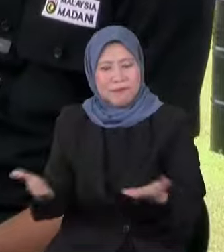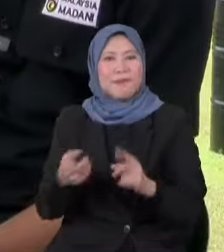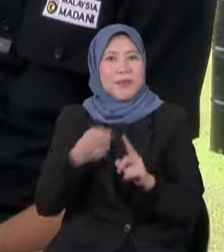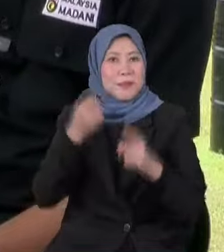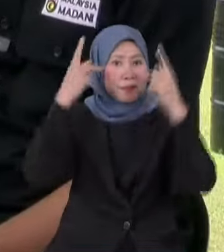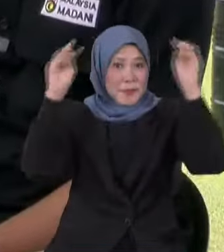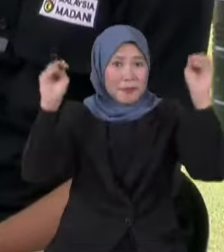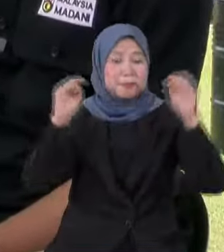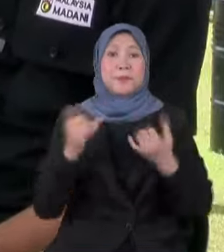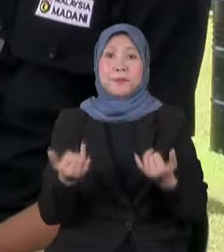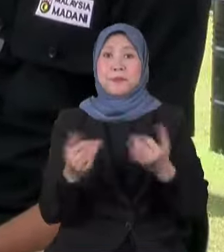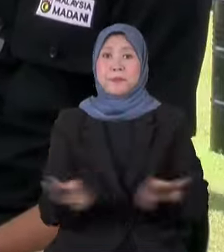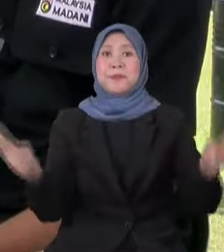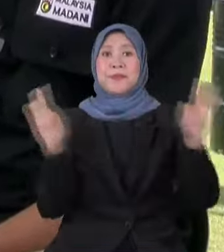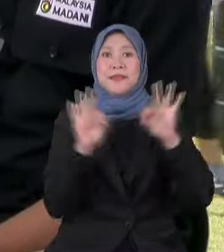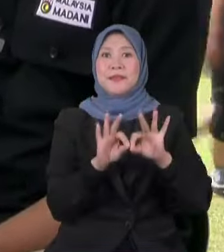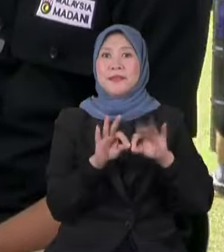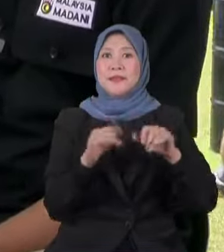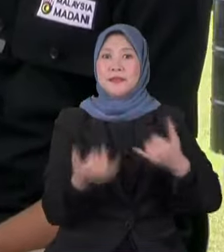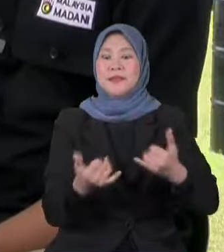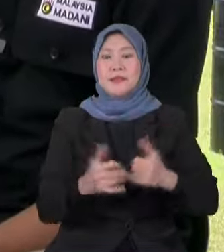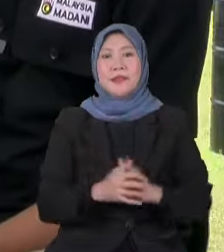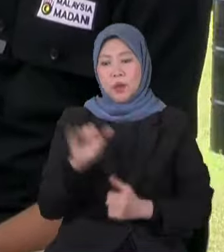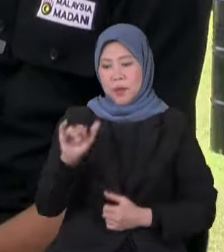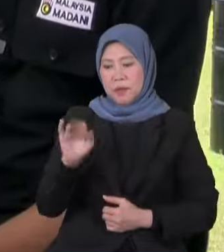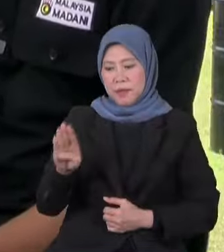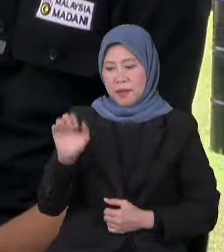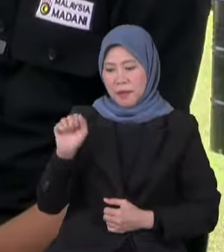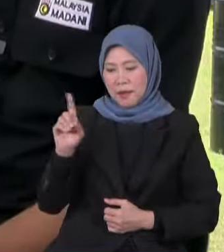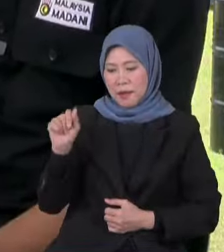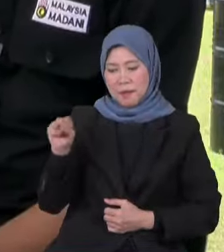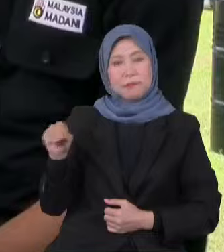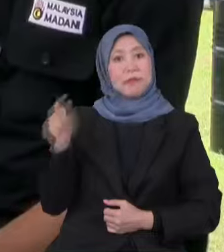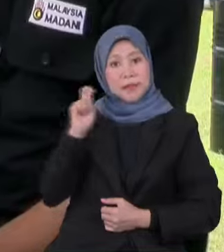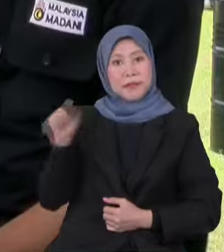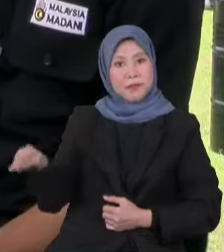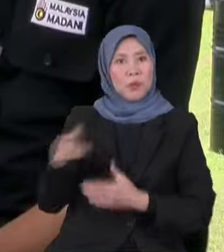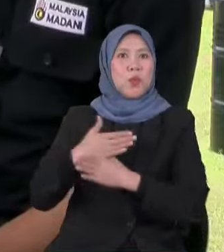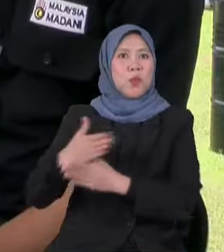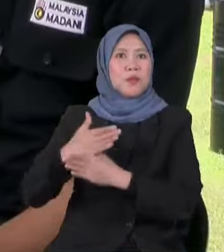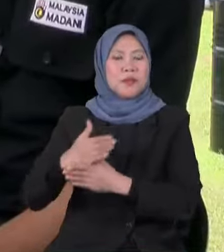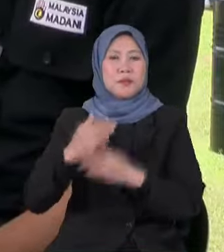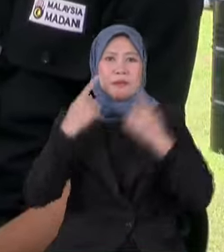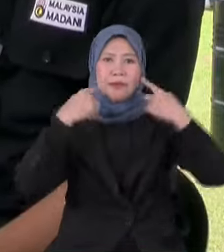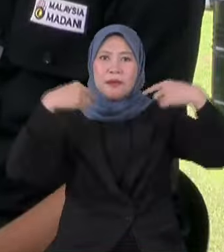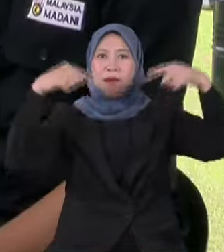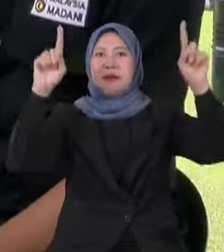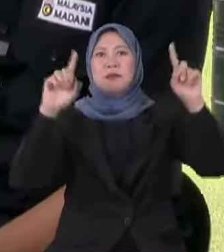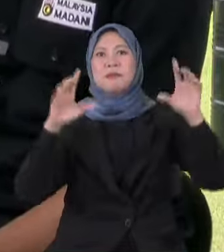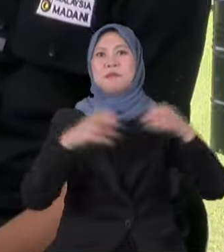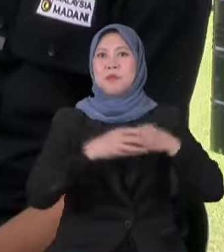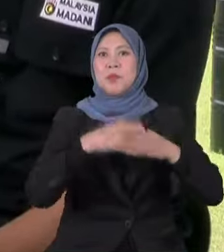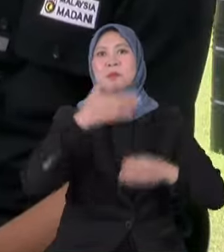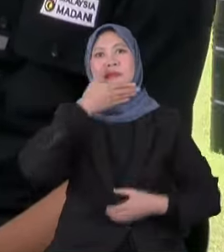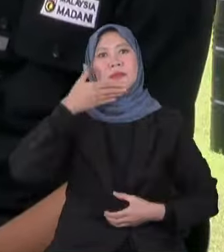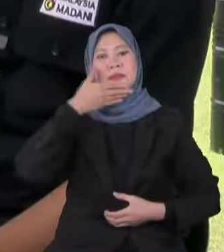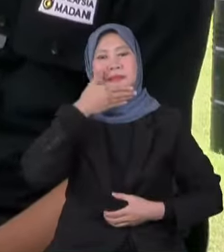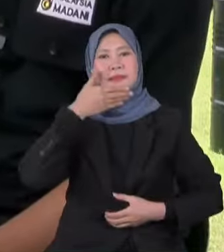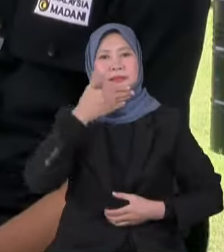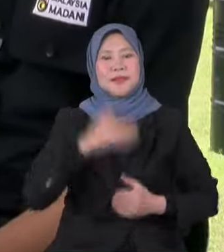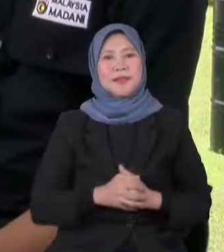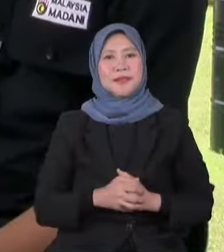Menteri. Dan yang penting sekarang ni, apabila YB Adam tadi ada berkongsi mengenai golongan belia, kejayaan mereka, ya, kita dapat lihat